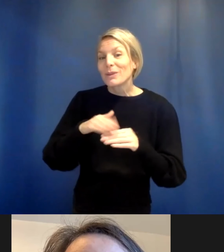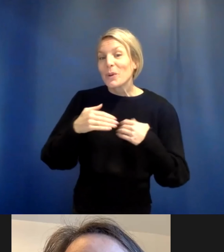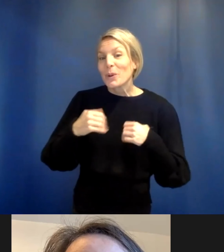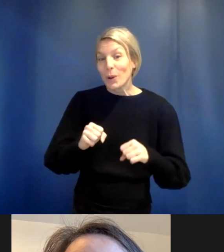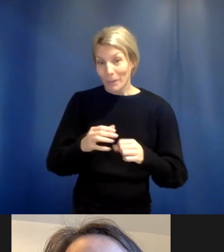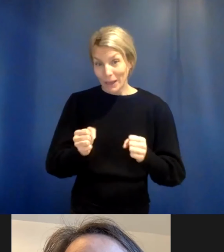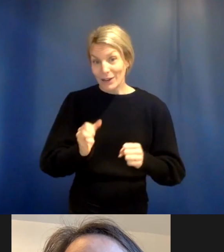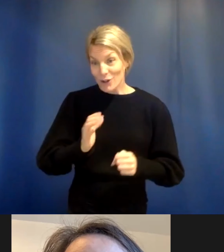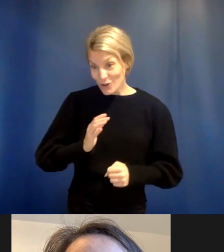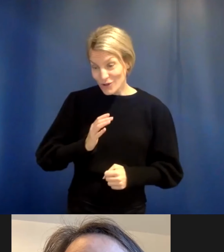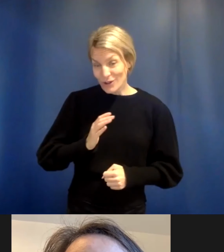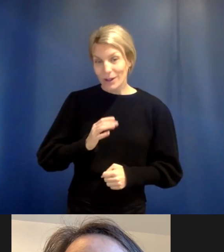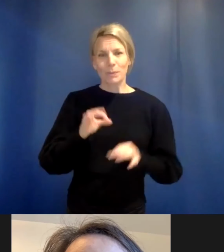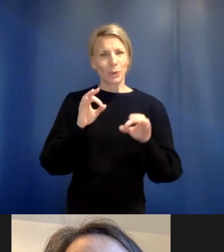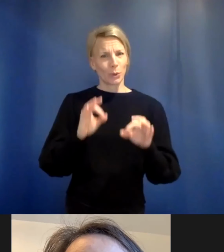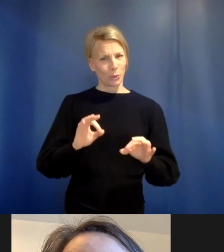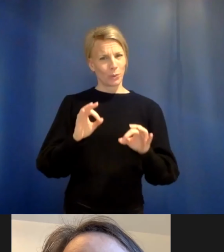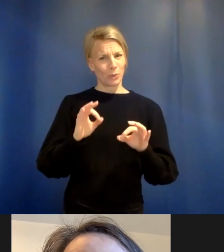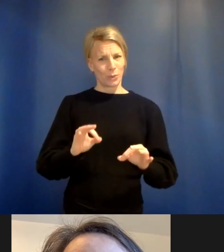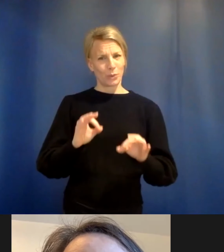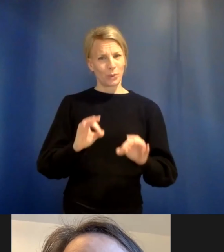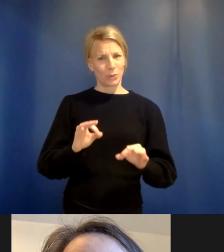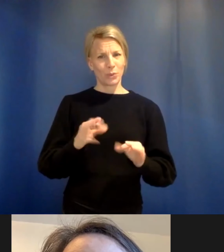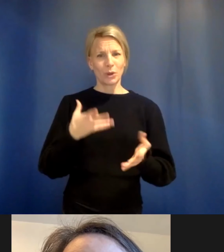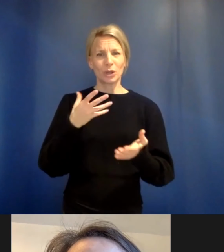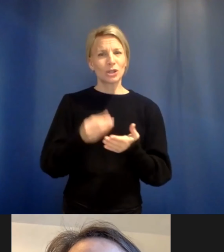Hur får man tag i den här fantastiska boken?